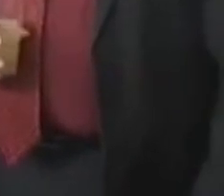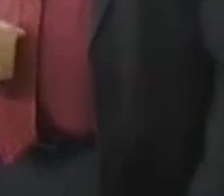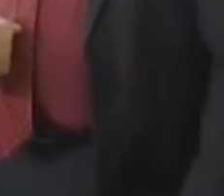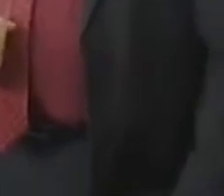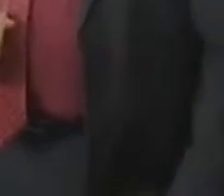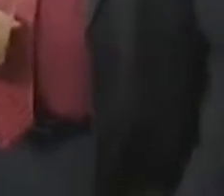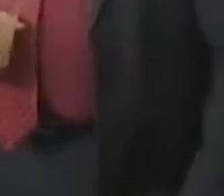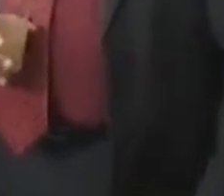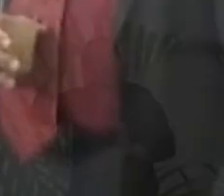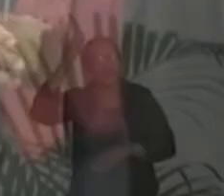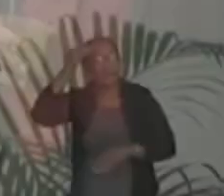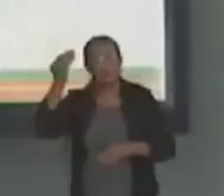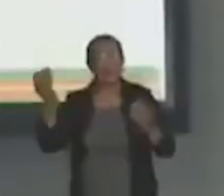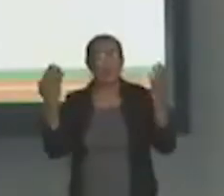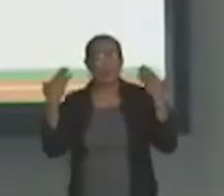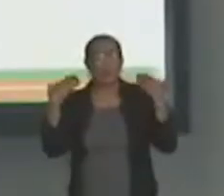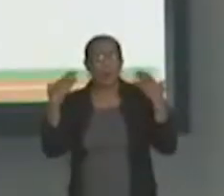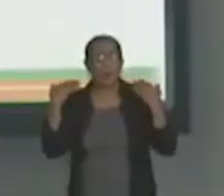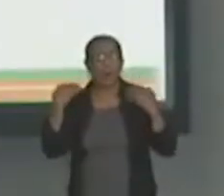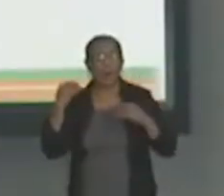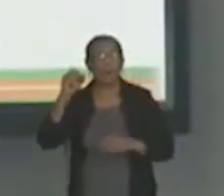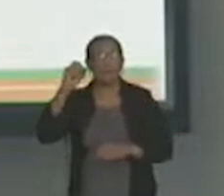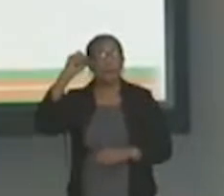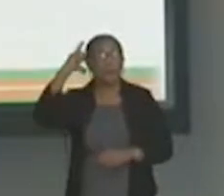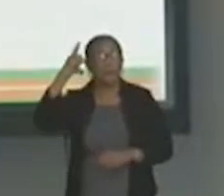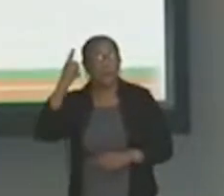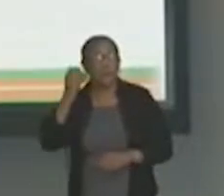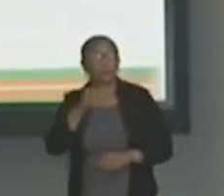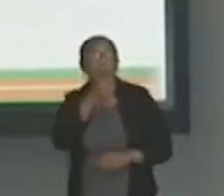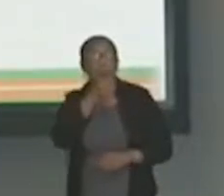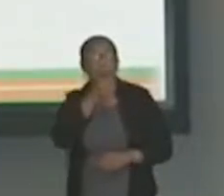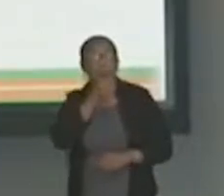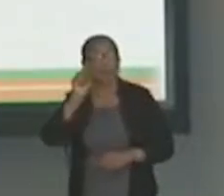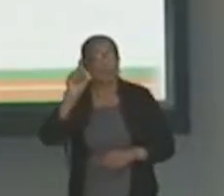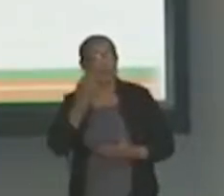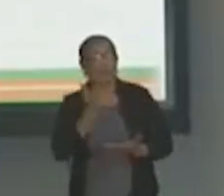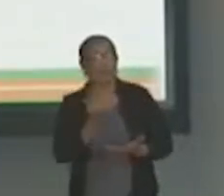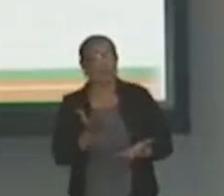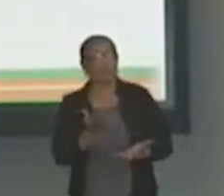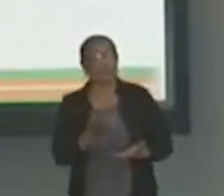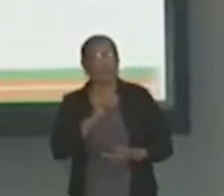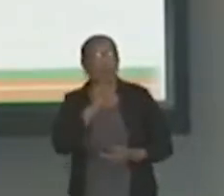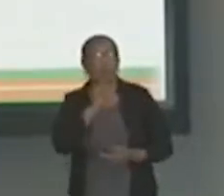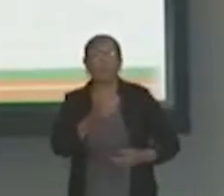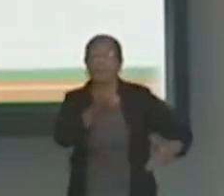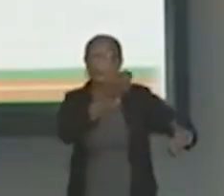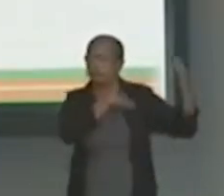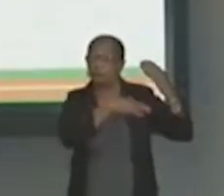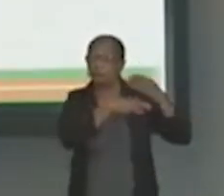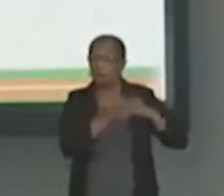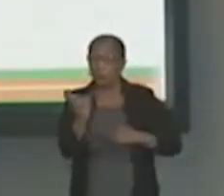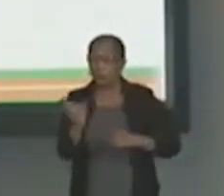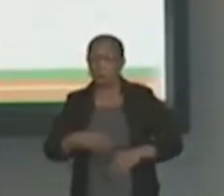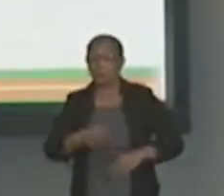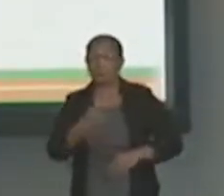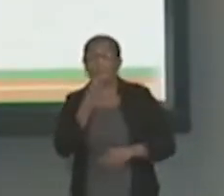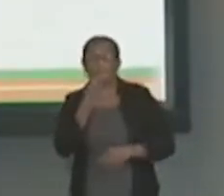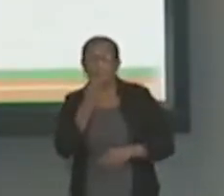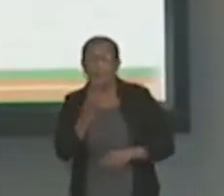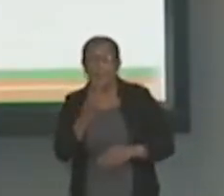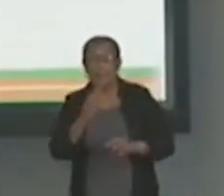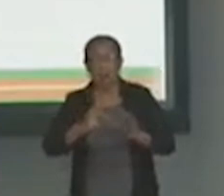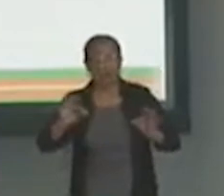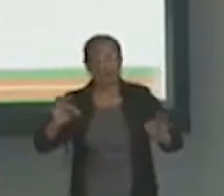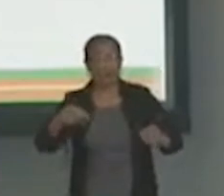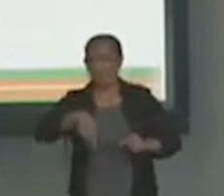Maar waarom? Kennis veroudert heel erg snel. Wat u vorige week heeft gezien online, telt nu niet